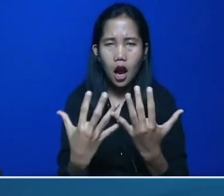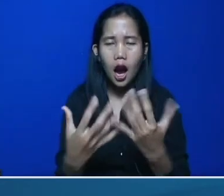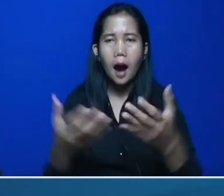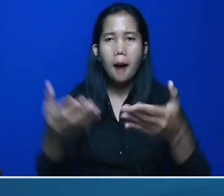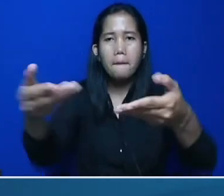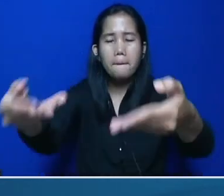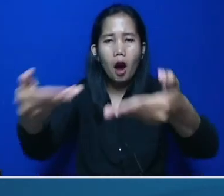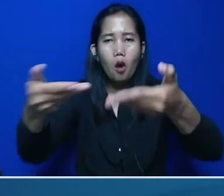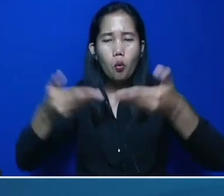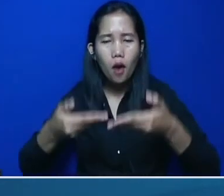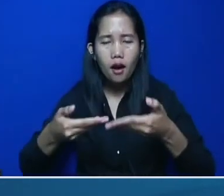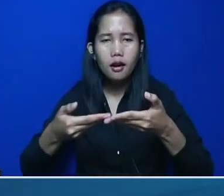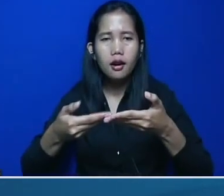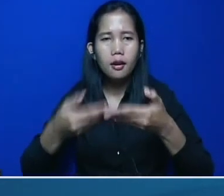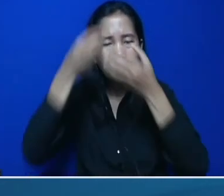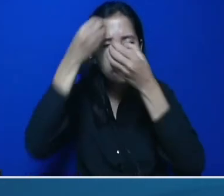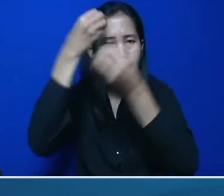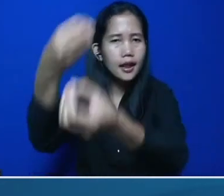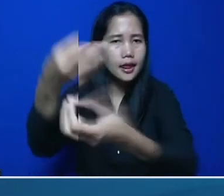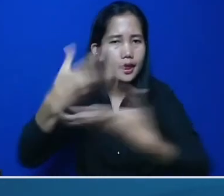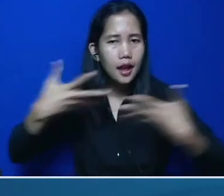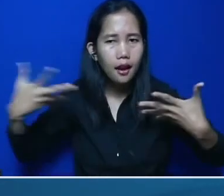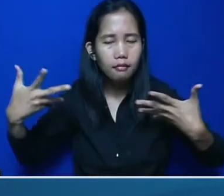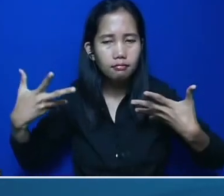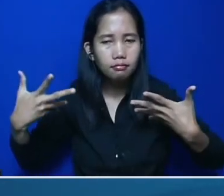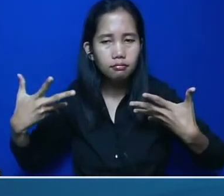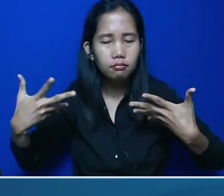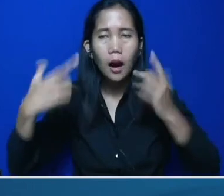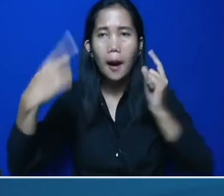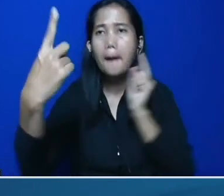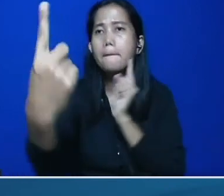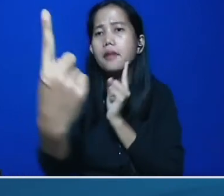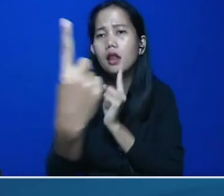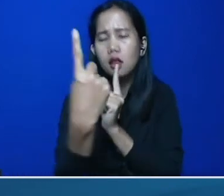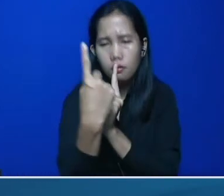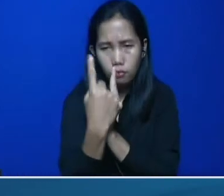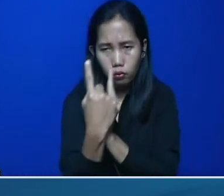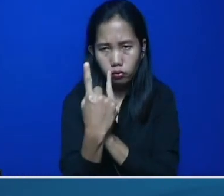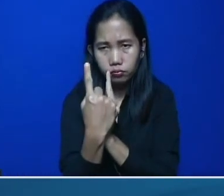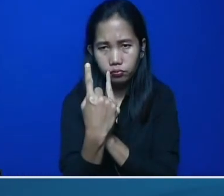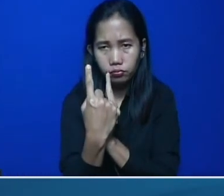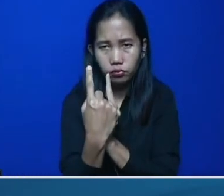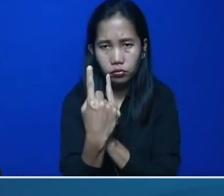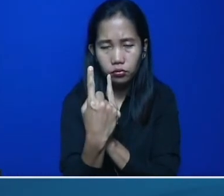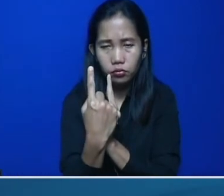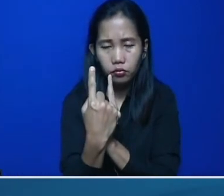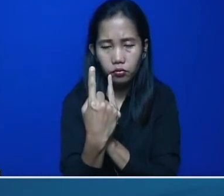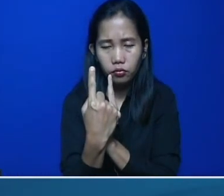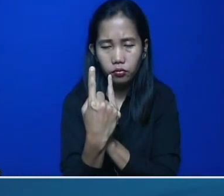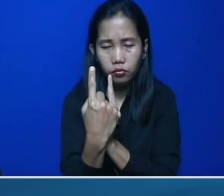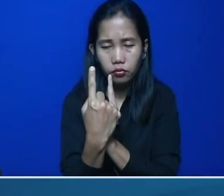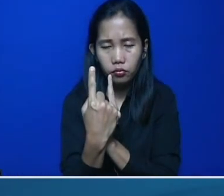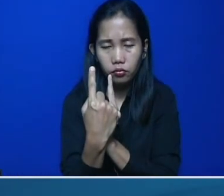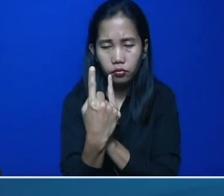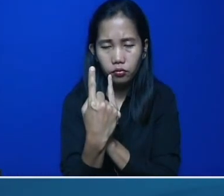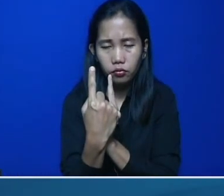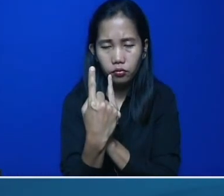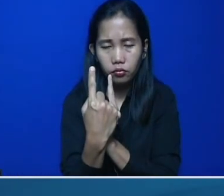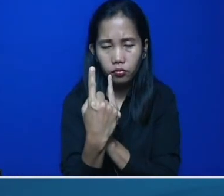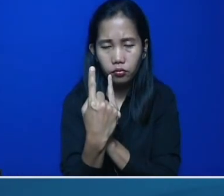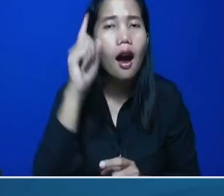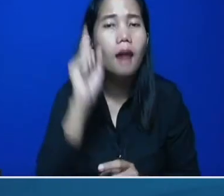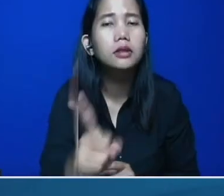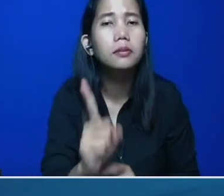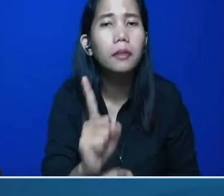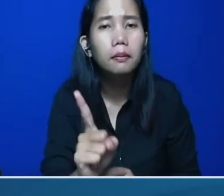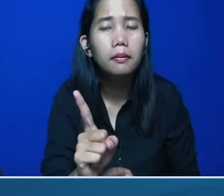dengan Petrus perpindahannya adalah orang kafir tidak mungkin Petrus akan mau pergi